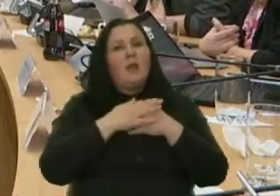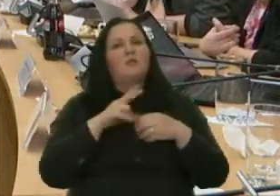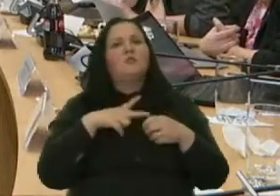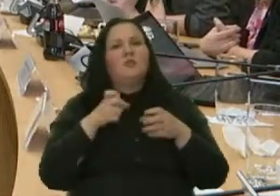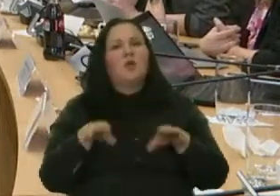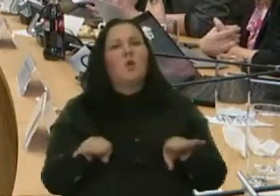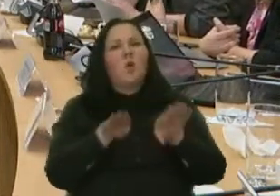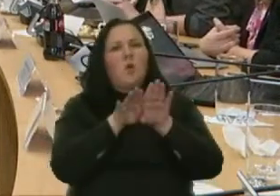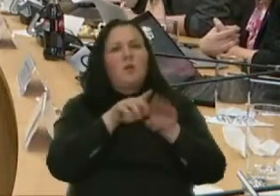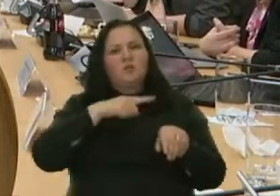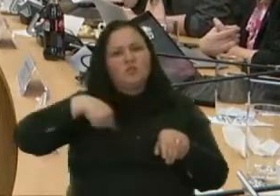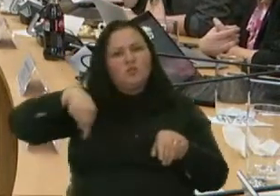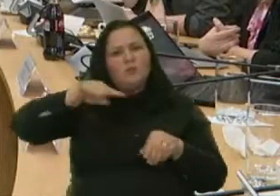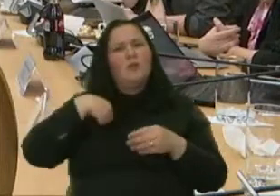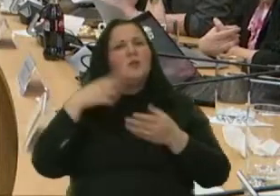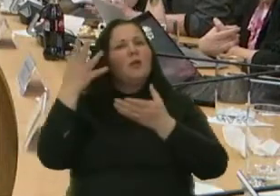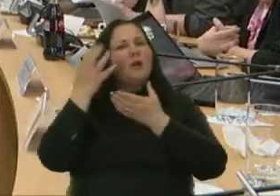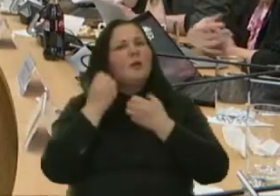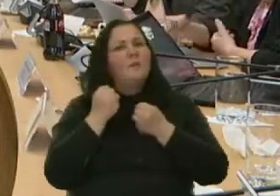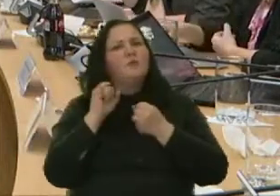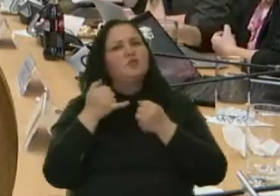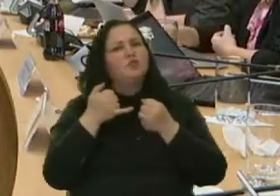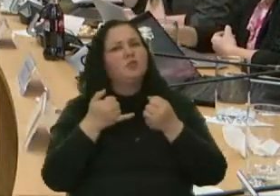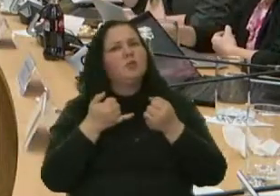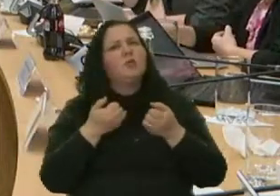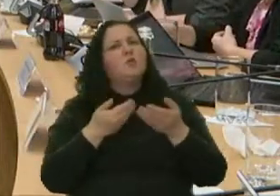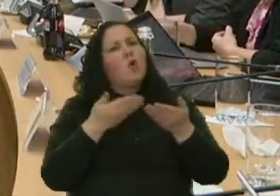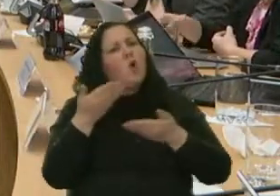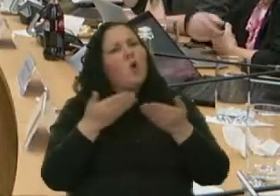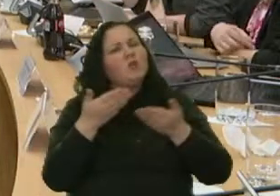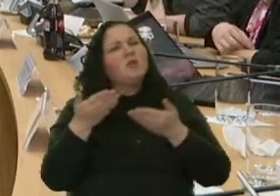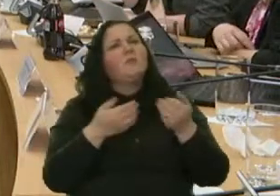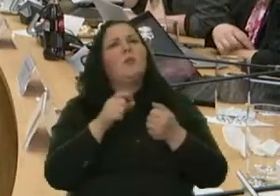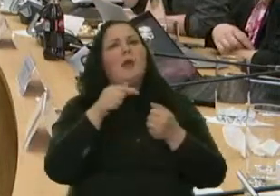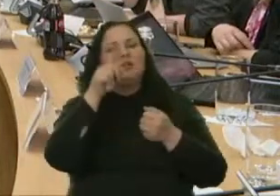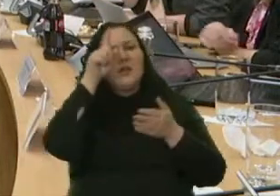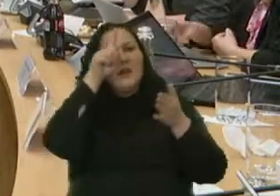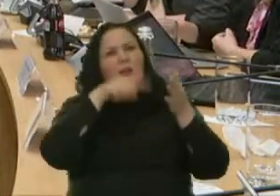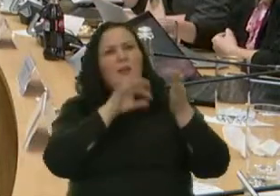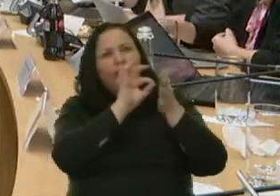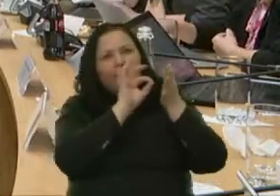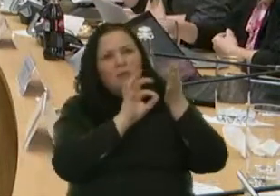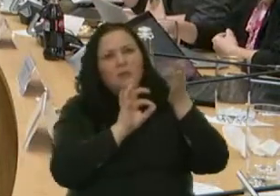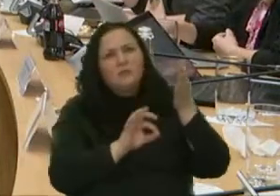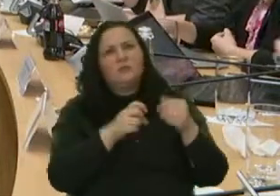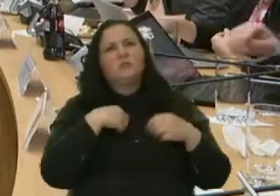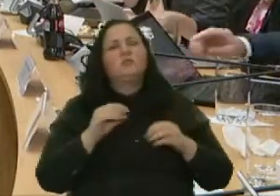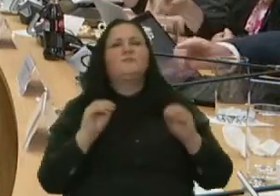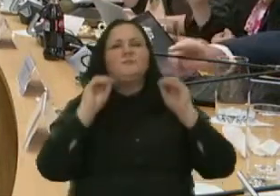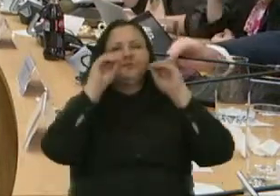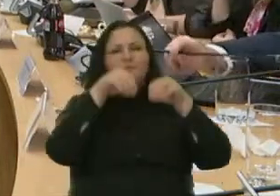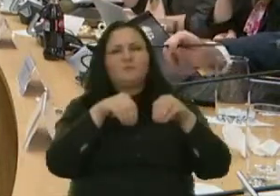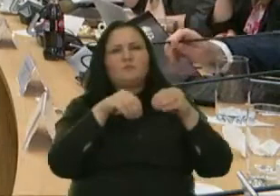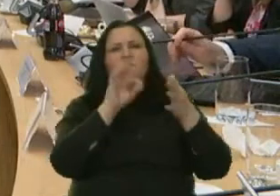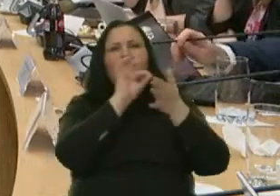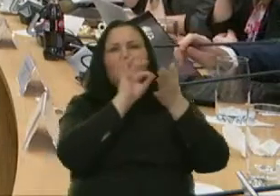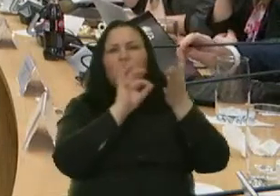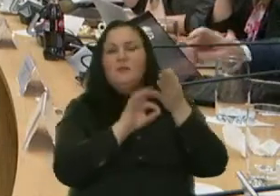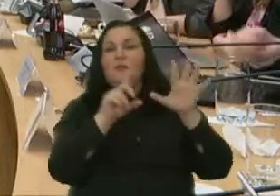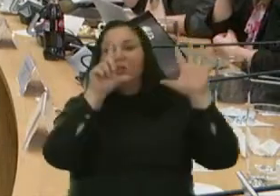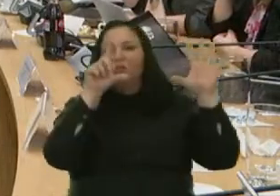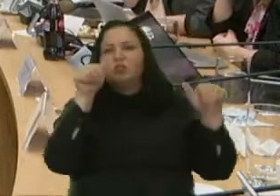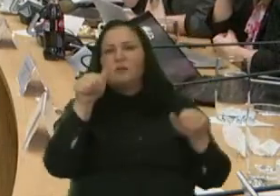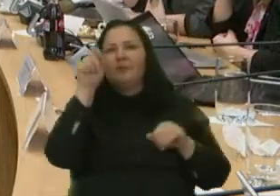colegii mei ne am adus și noi contribuția la această listă și am depus o o listă de 76 de